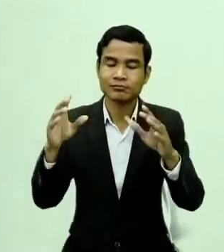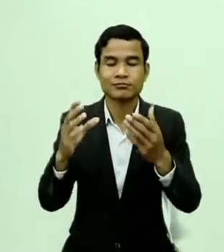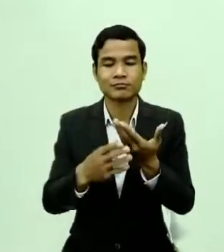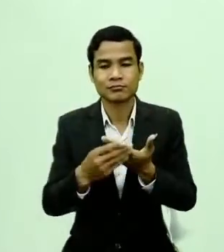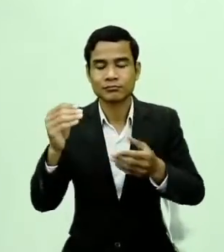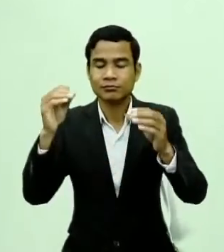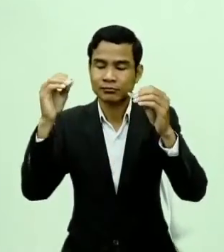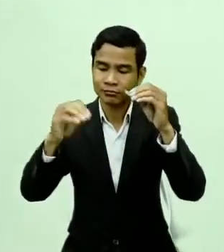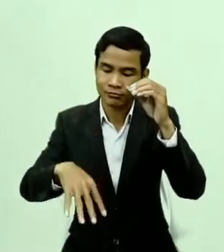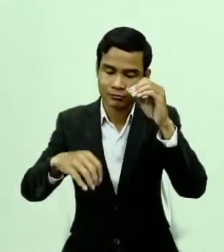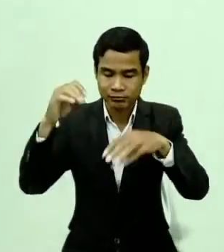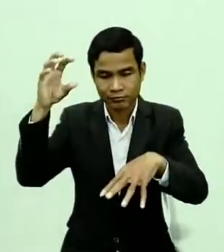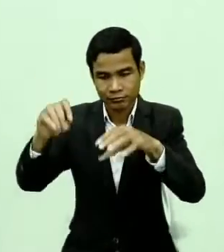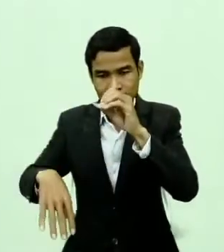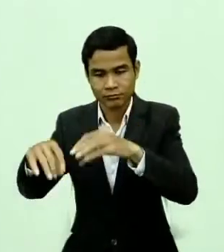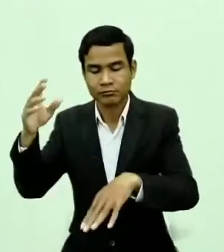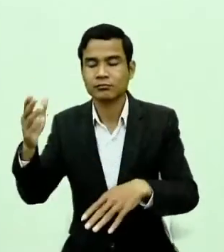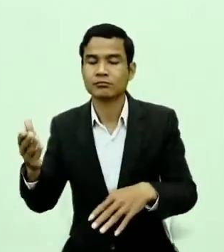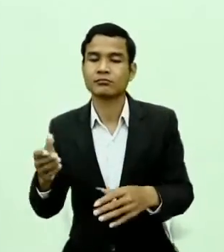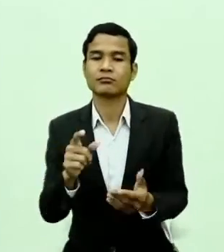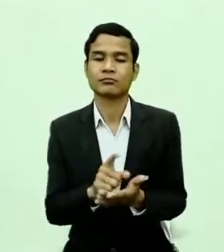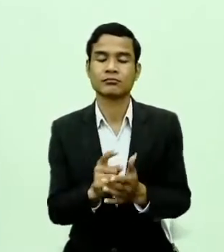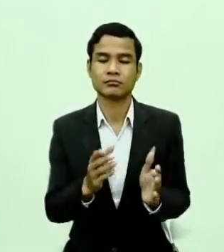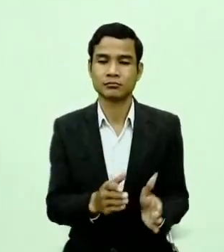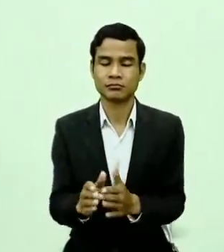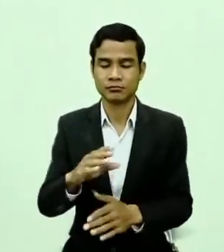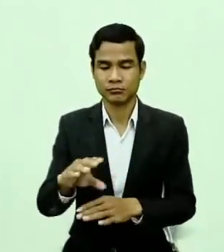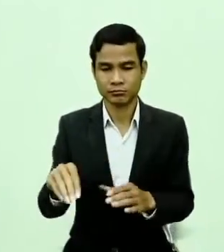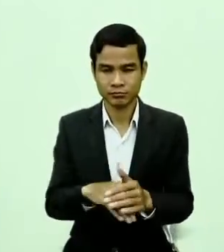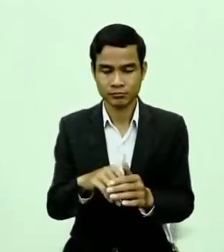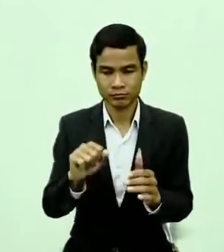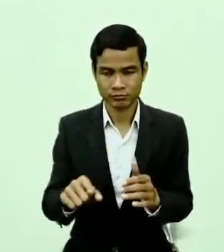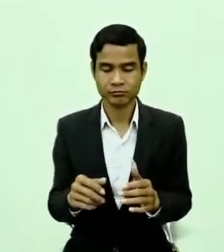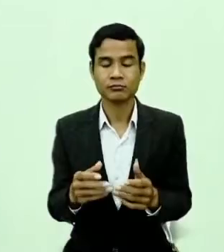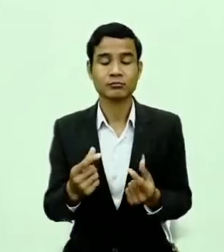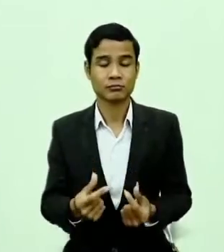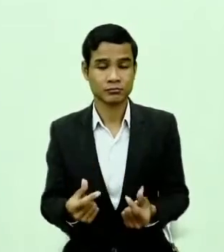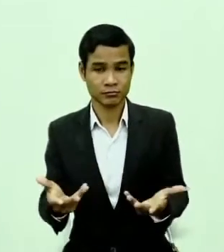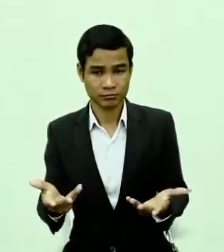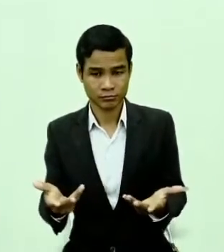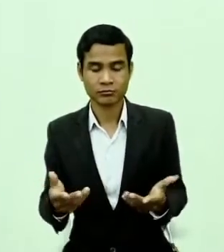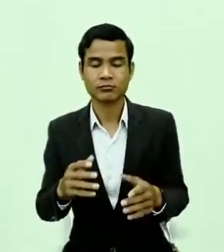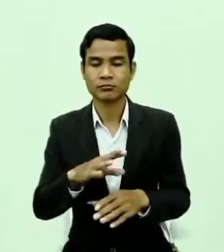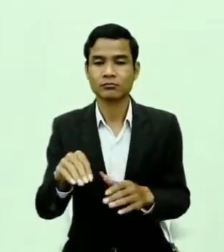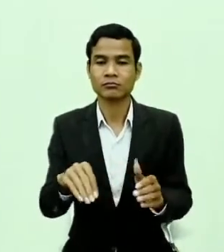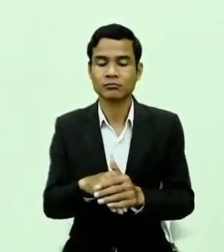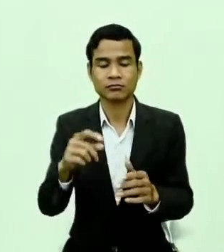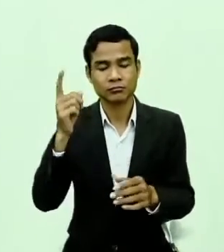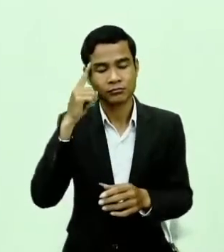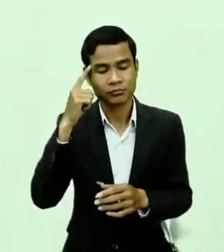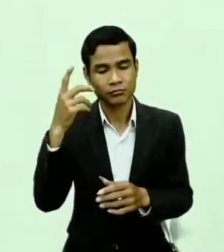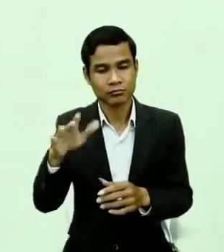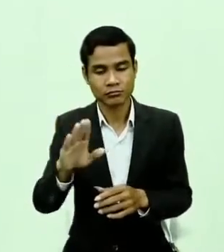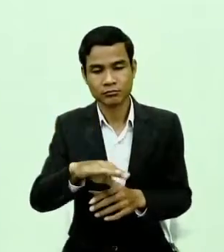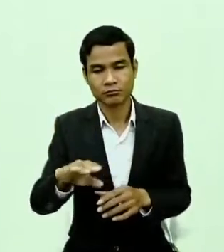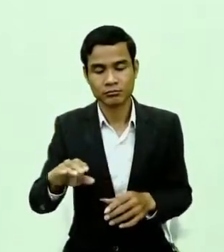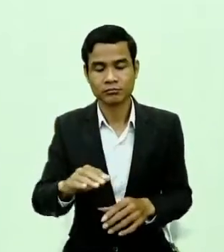ngay hay chân. Chà. Chẳng dương thử triêm tiếng ọt nụ. Được chứ nấy, dương mạnh đằng hai thả.